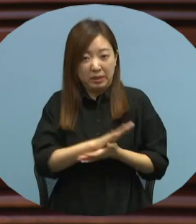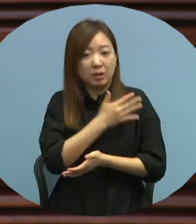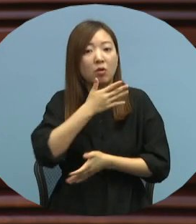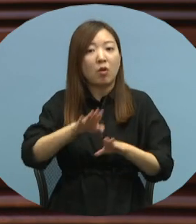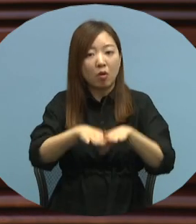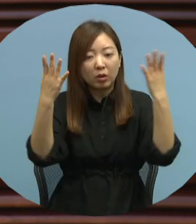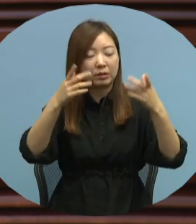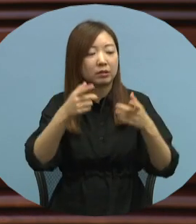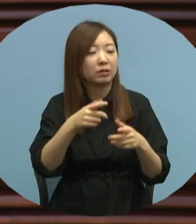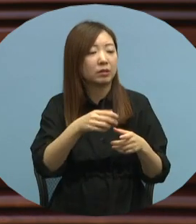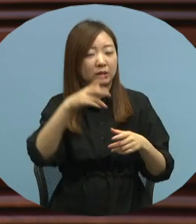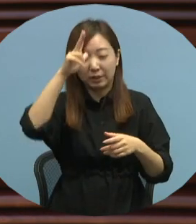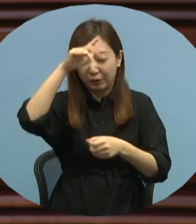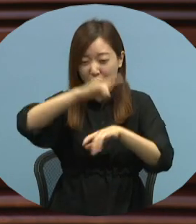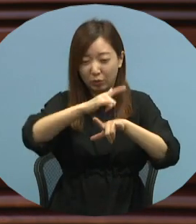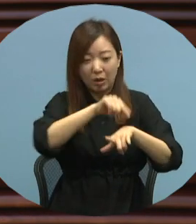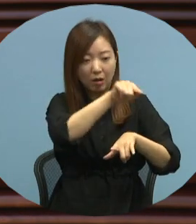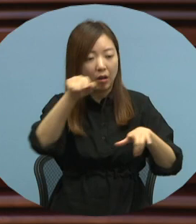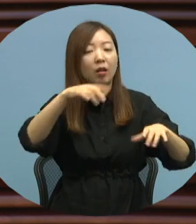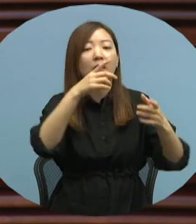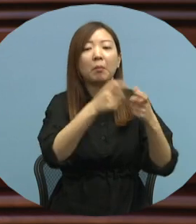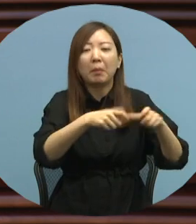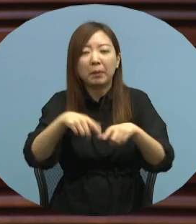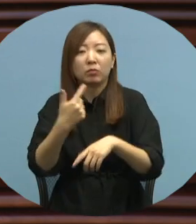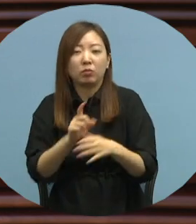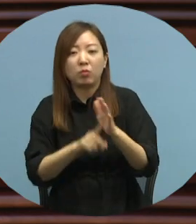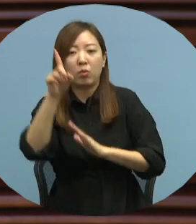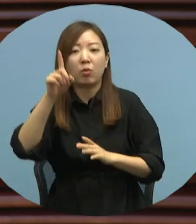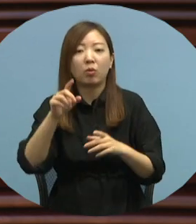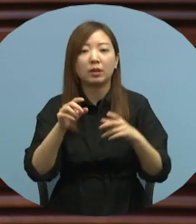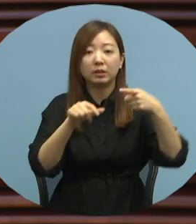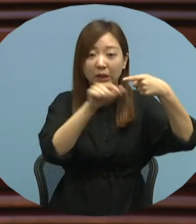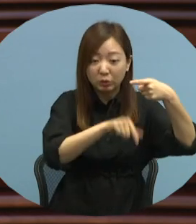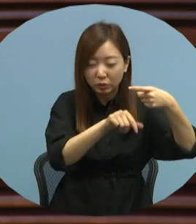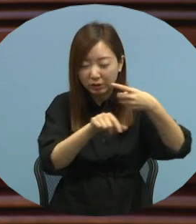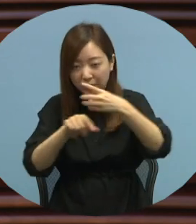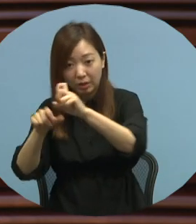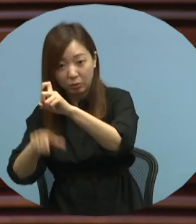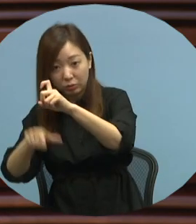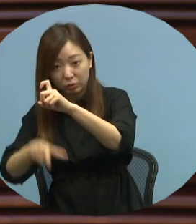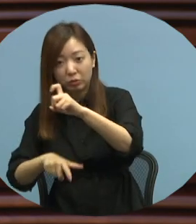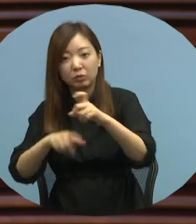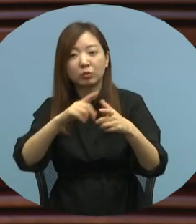案數目顯著上升。在2020年1月至9月期間，平均每月有